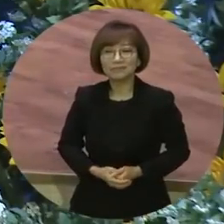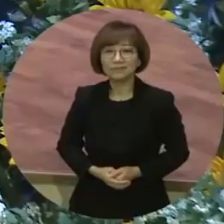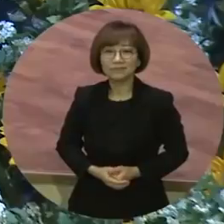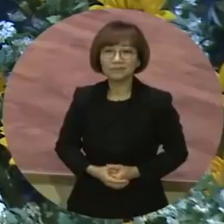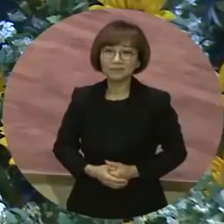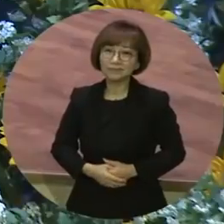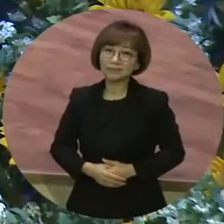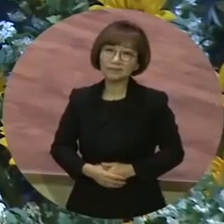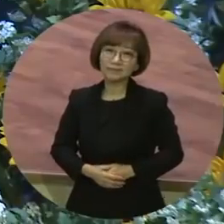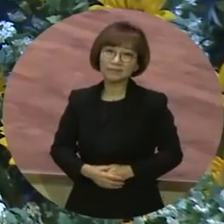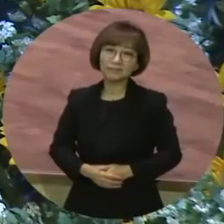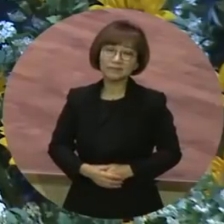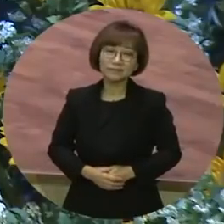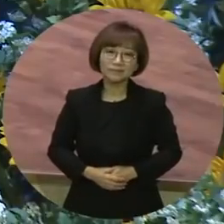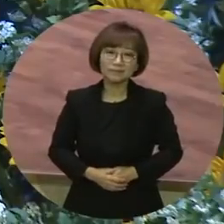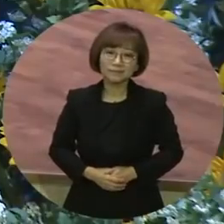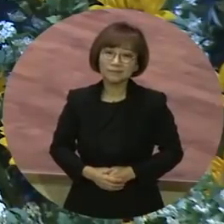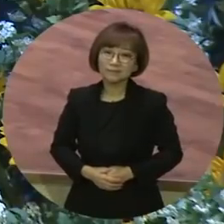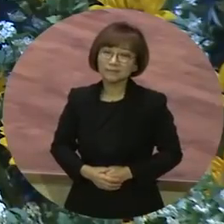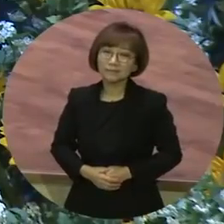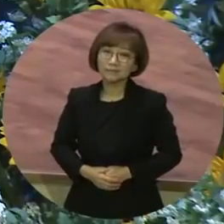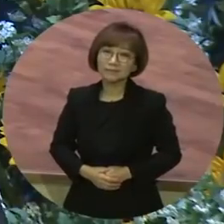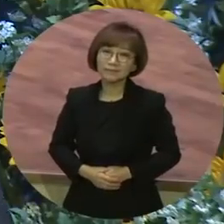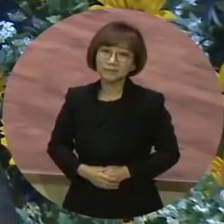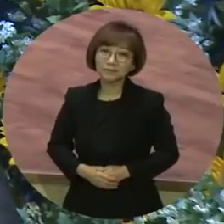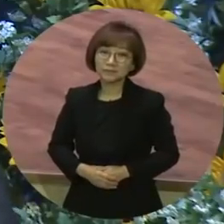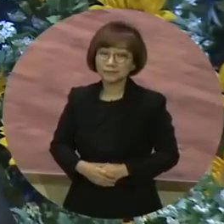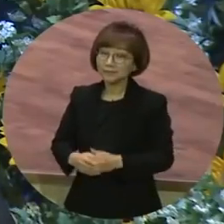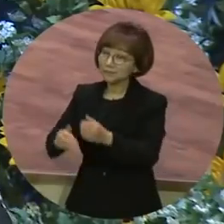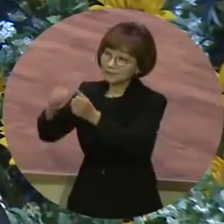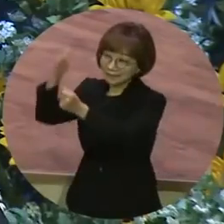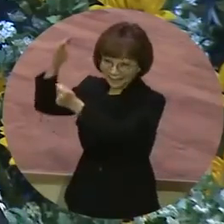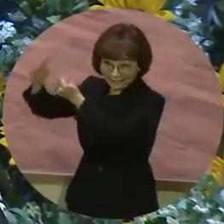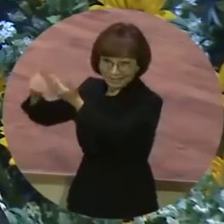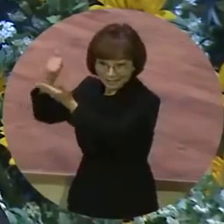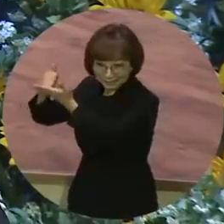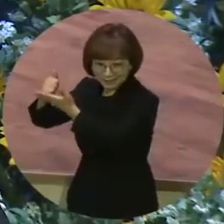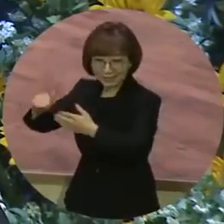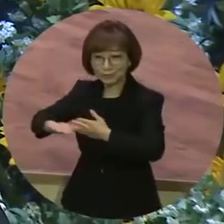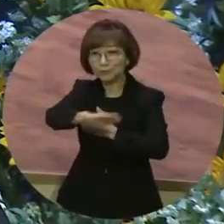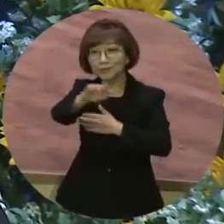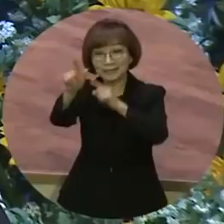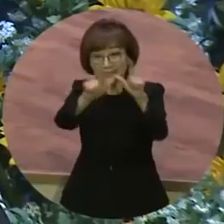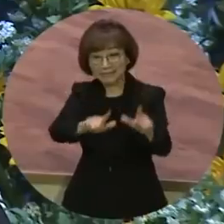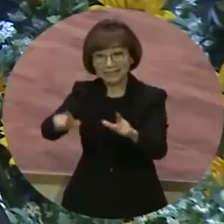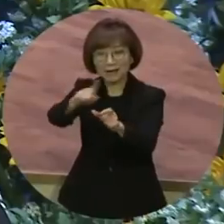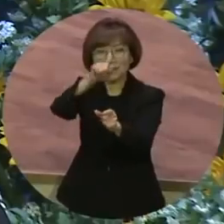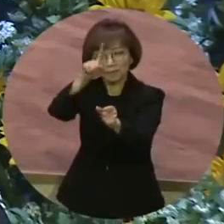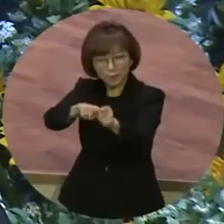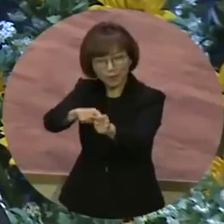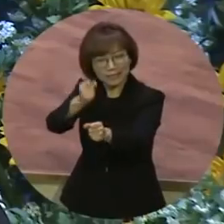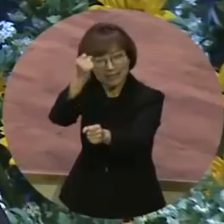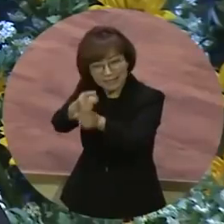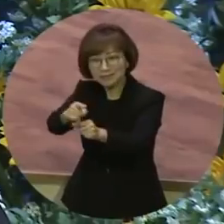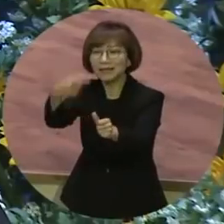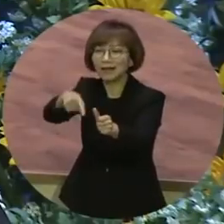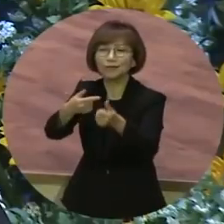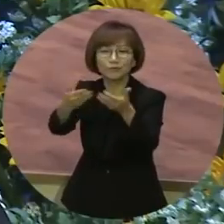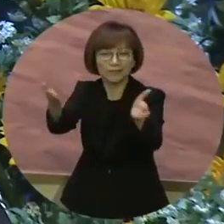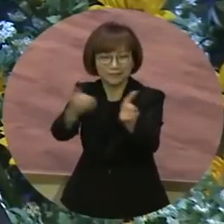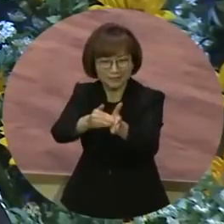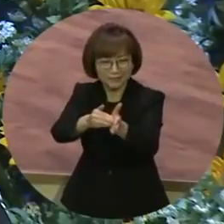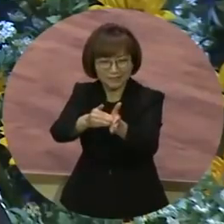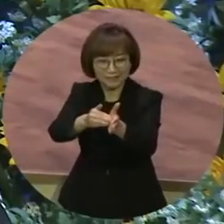하나님께서는요, 이미 우리가 가지고 있어야 할 삶의 의미를 다 말씀해 주셨어요. 다 말씀해 주셨어요. 강단을